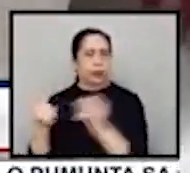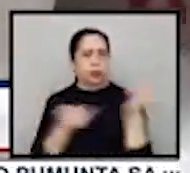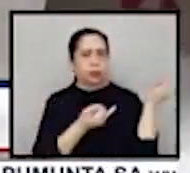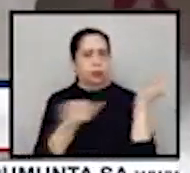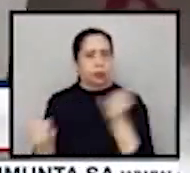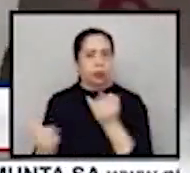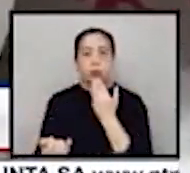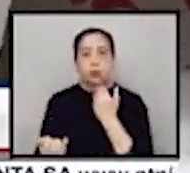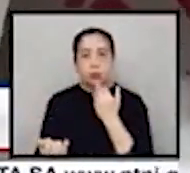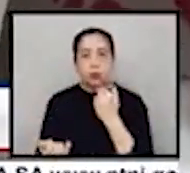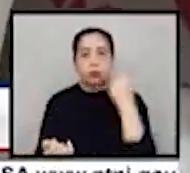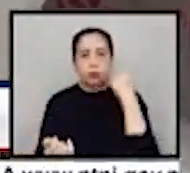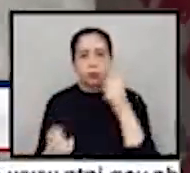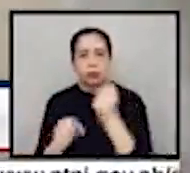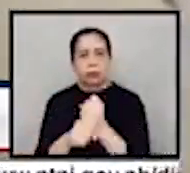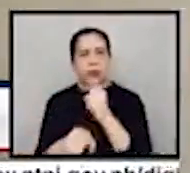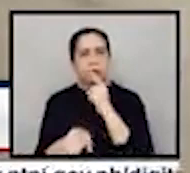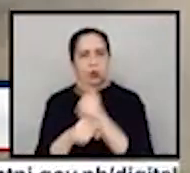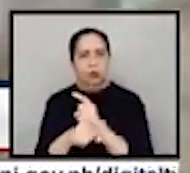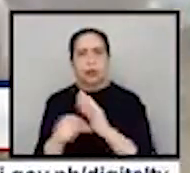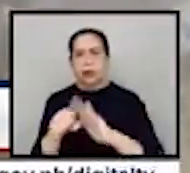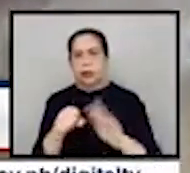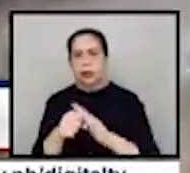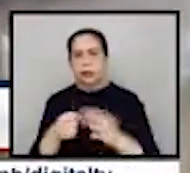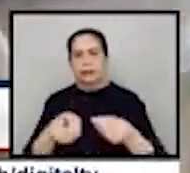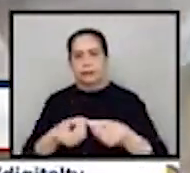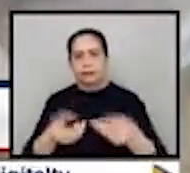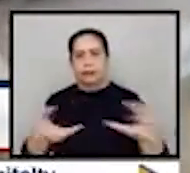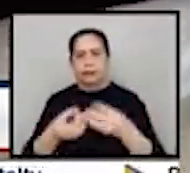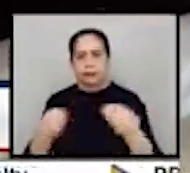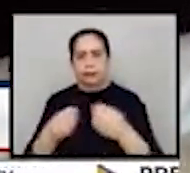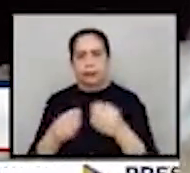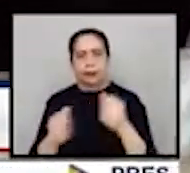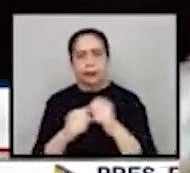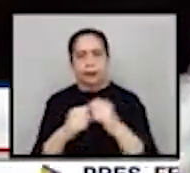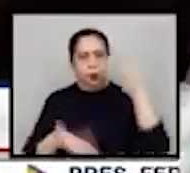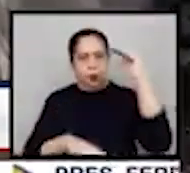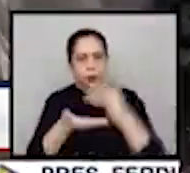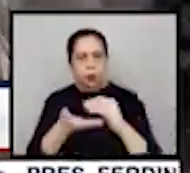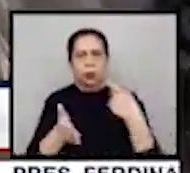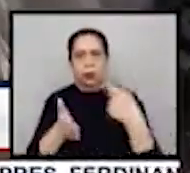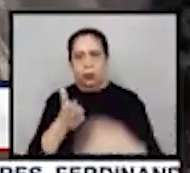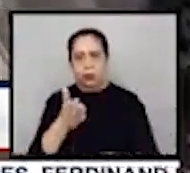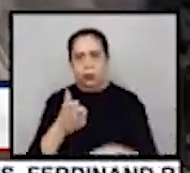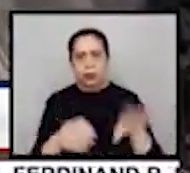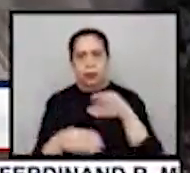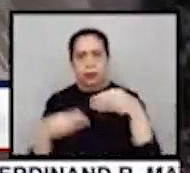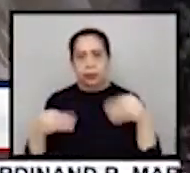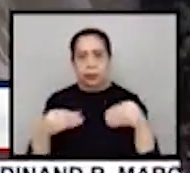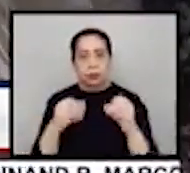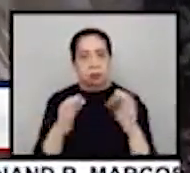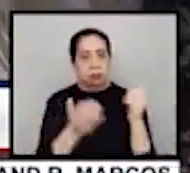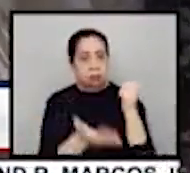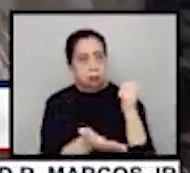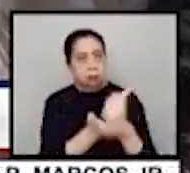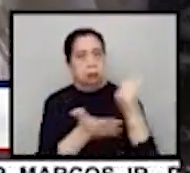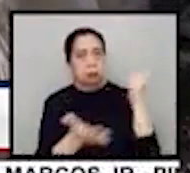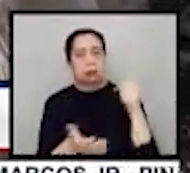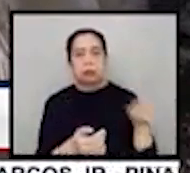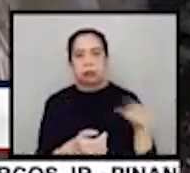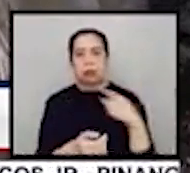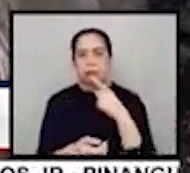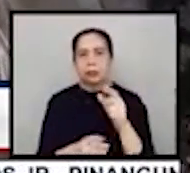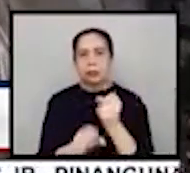upang matiyak ang sapat na supply at pagbaba ng presyo sa merkado. Sakaling aprubahan, tiniyak ng ahensya